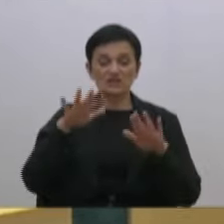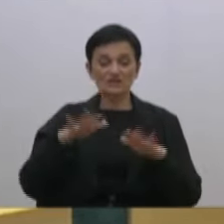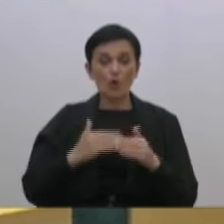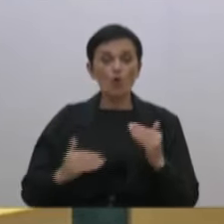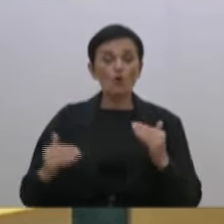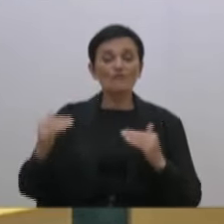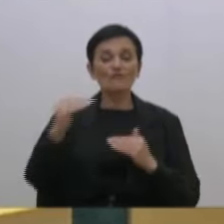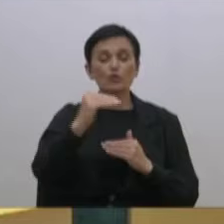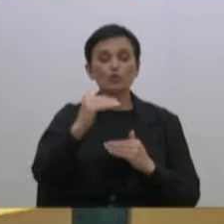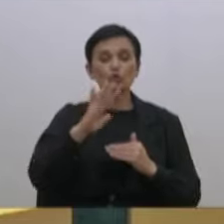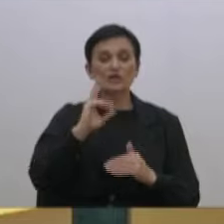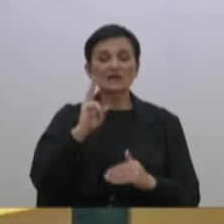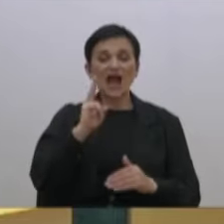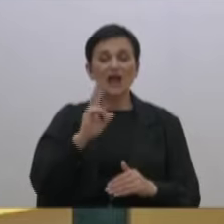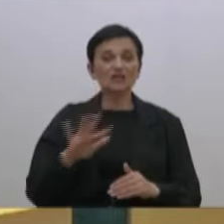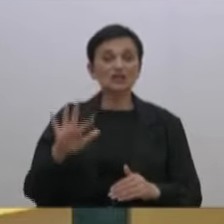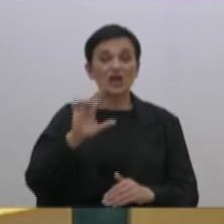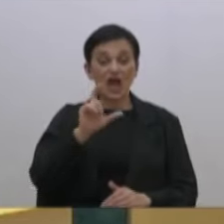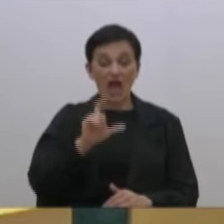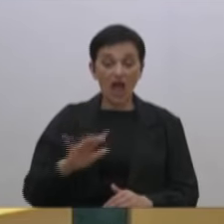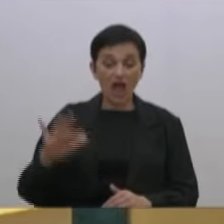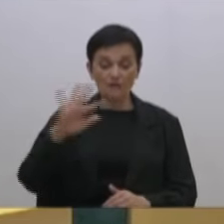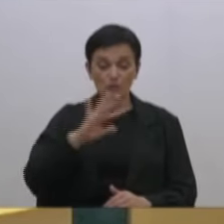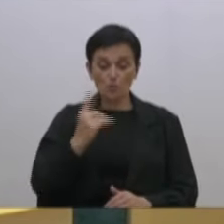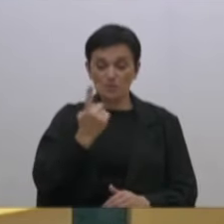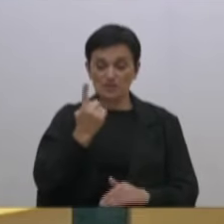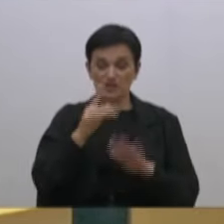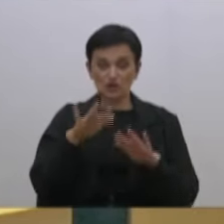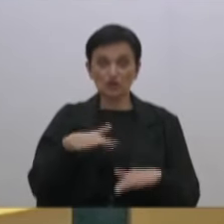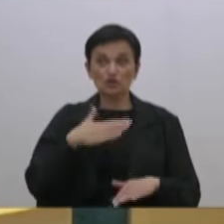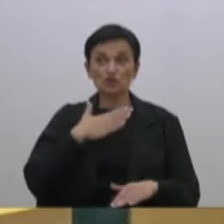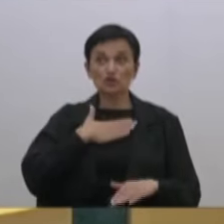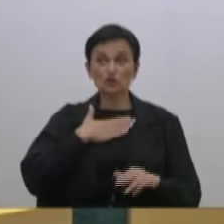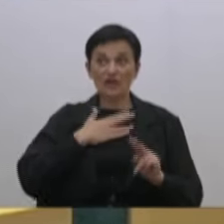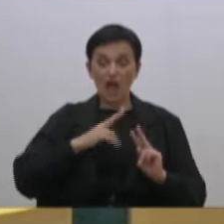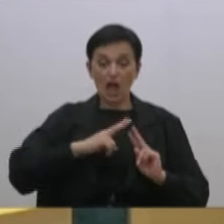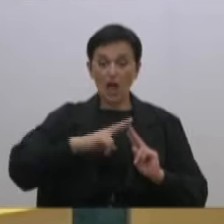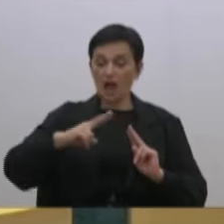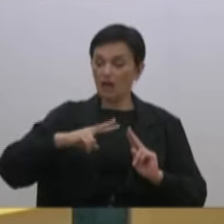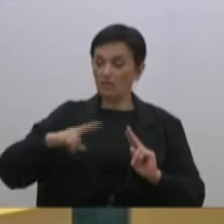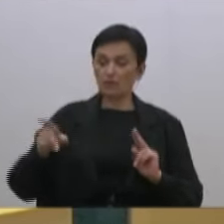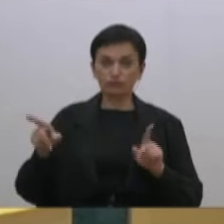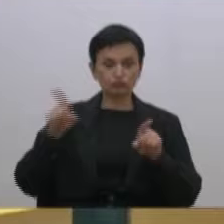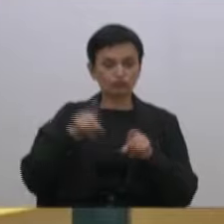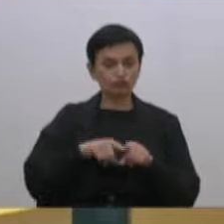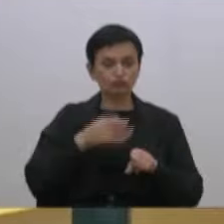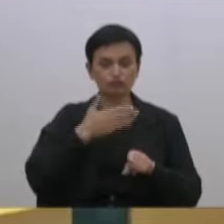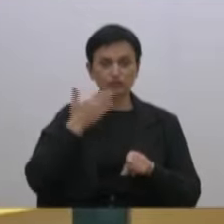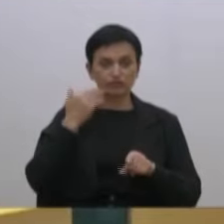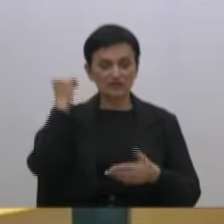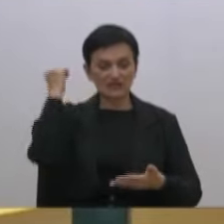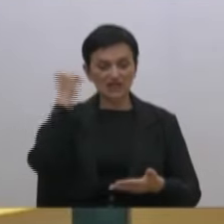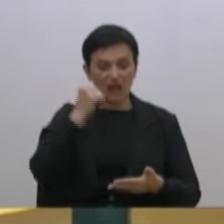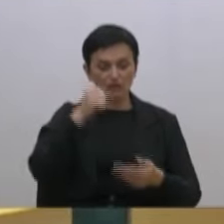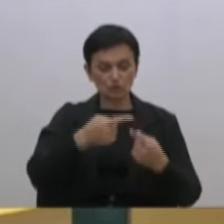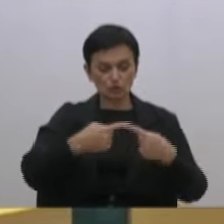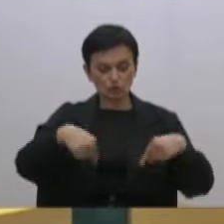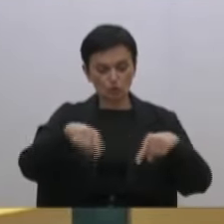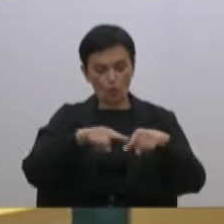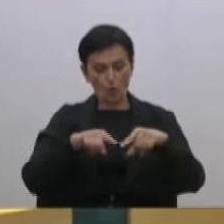ვუწრებთ მხოლოდ კანდიდატ ქვეყნებს, ევროპაში პირველები ვართ, როცა ჩვენსავით არავი ყოფილა დარტყმის ობიექტი.